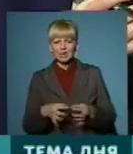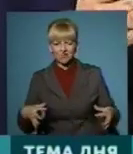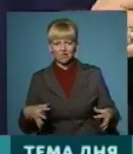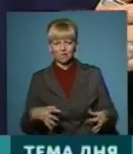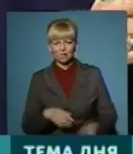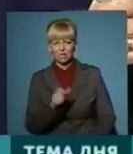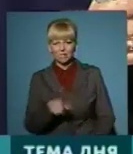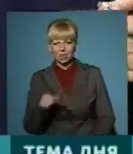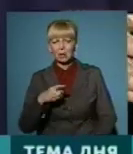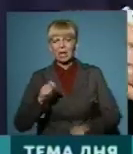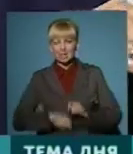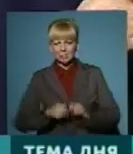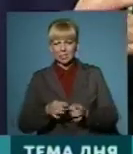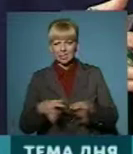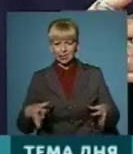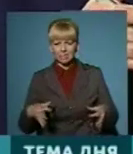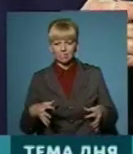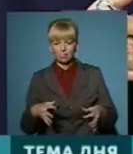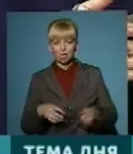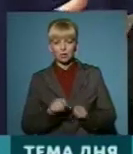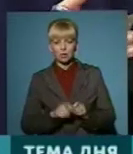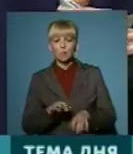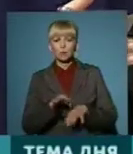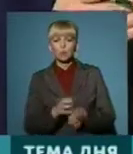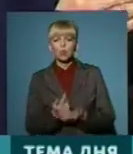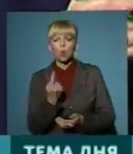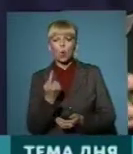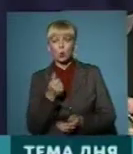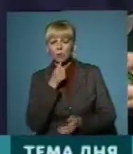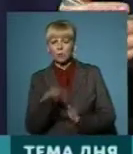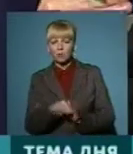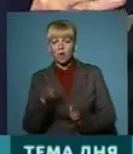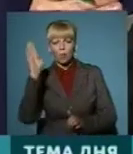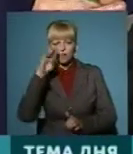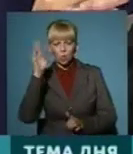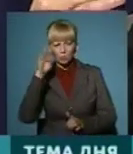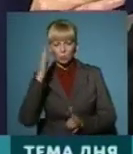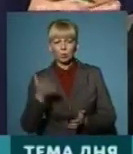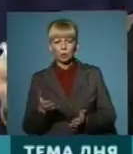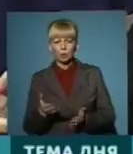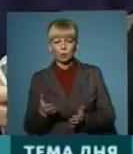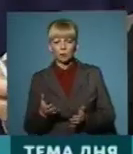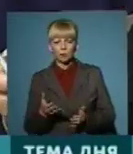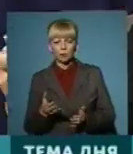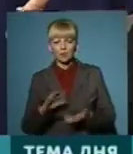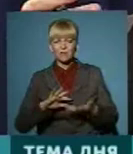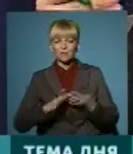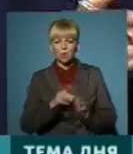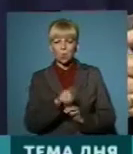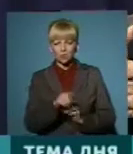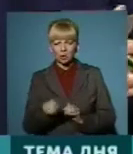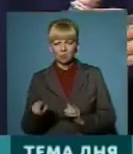ребята, экспертиза приехала независимая, и провели хотя бы отборы воды, значит, в селах, те, которых